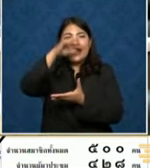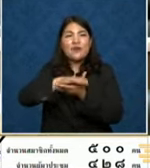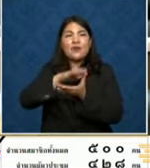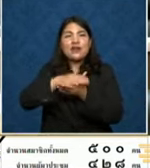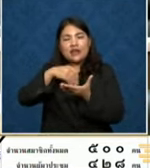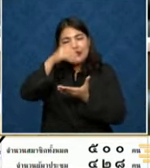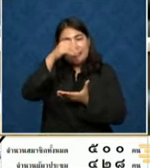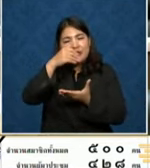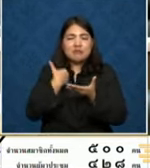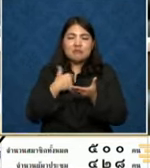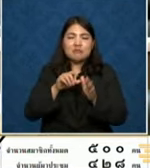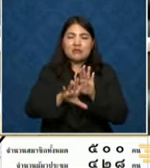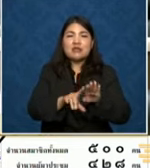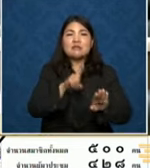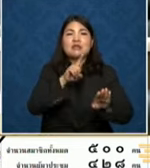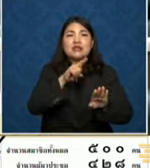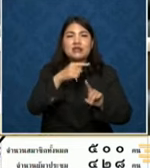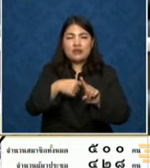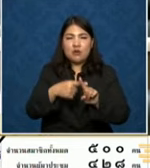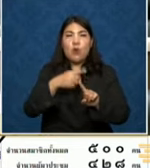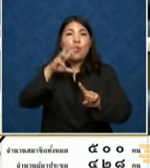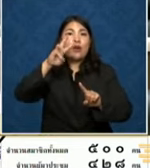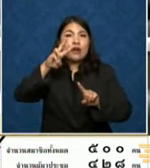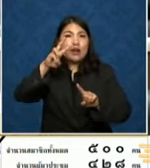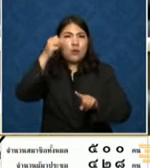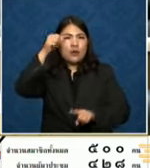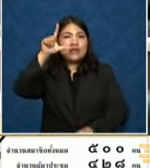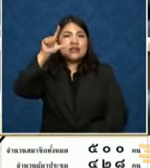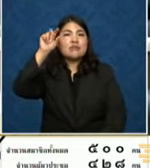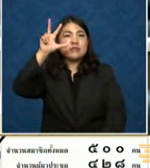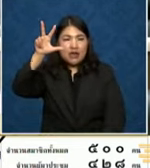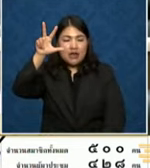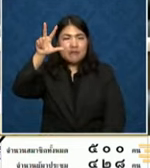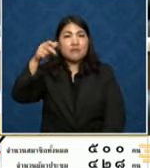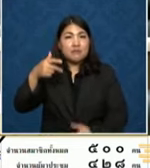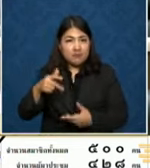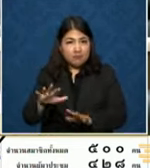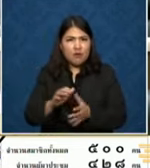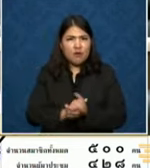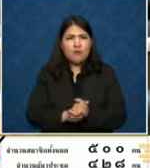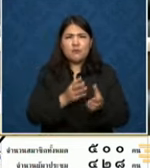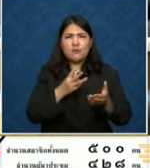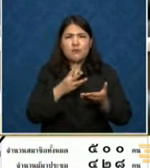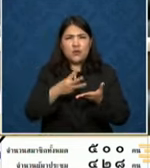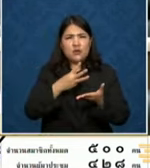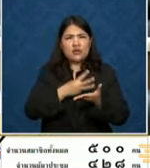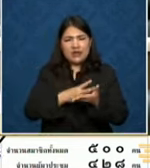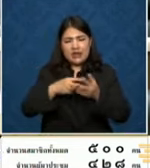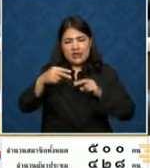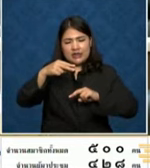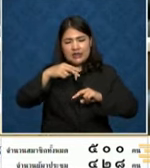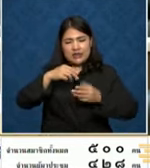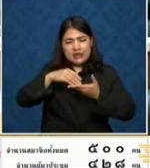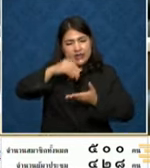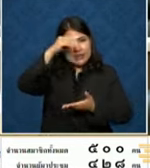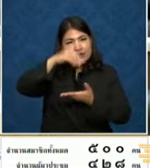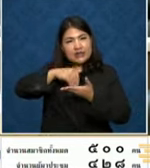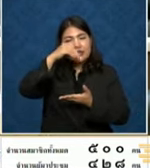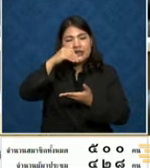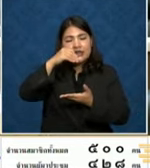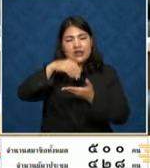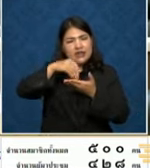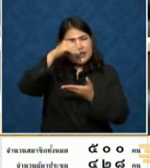6เดือน23วันนับถึงวันนี้ครับมีวิชาที่โรงเรียนทั้งหมดครับผมอ่านในนโยบายทั้